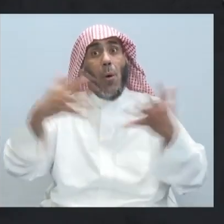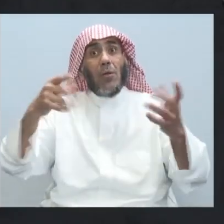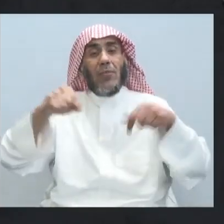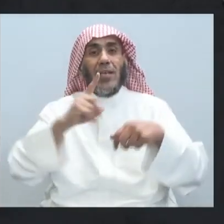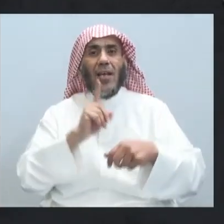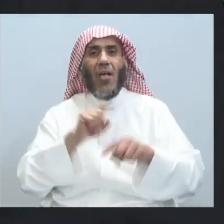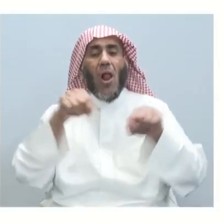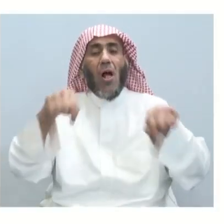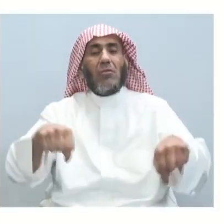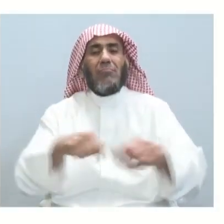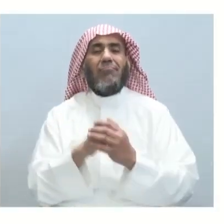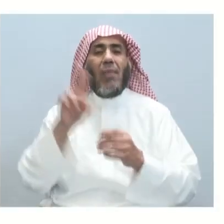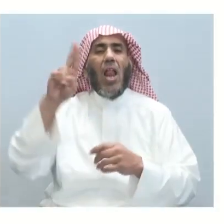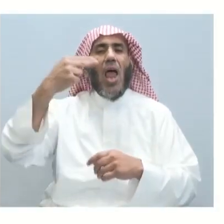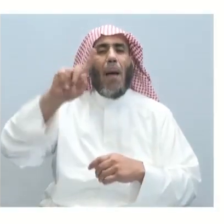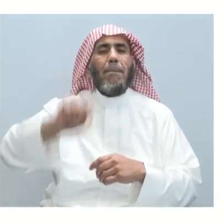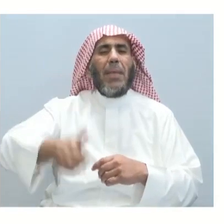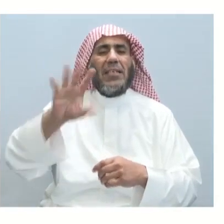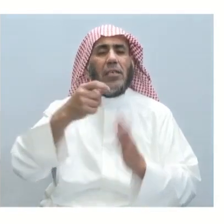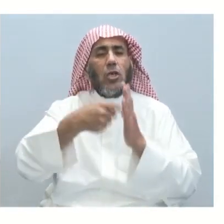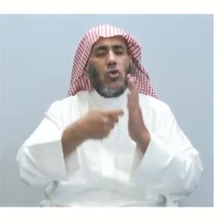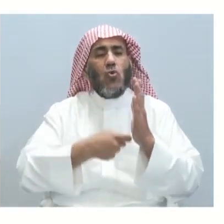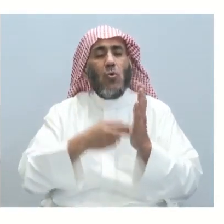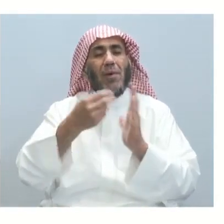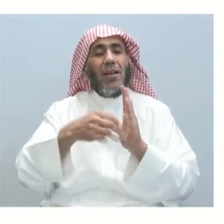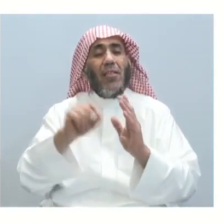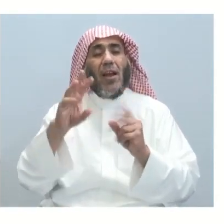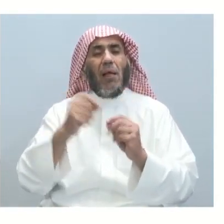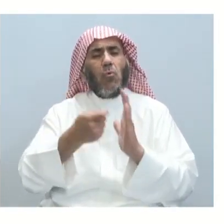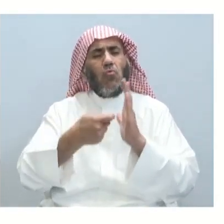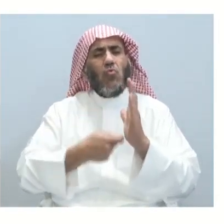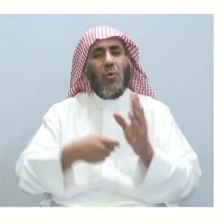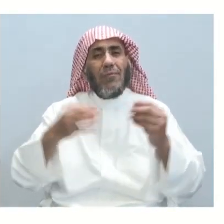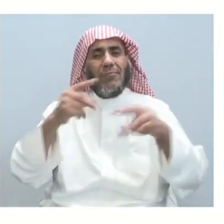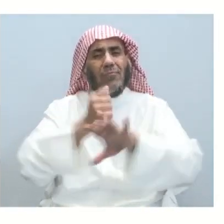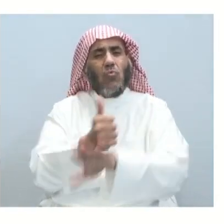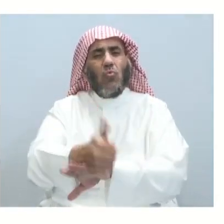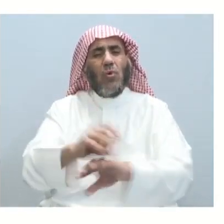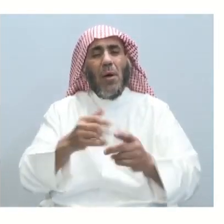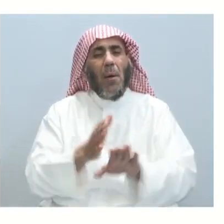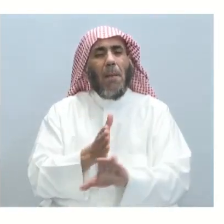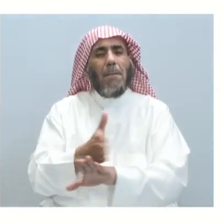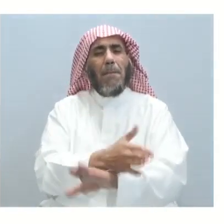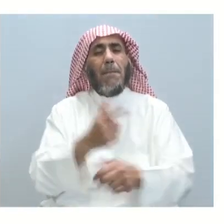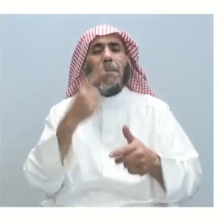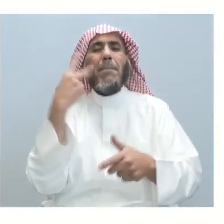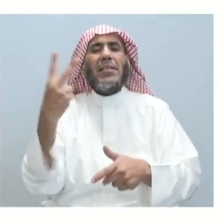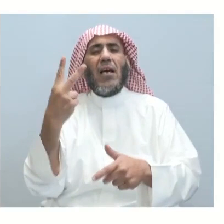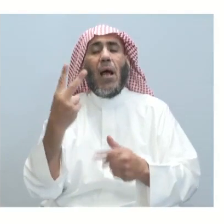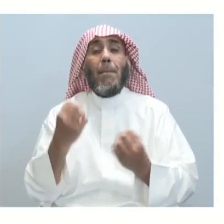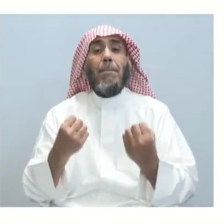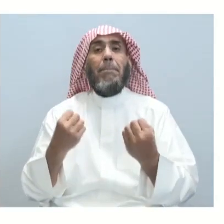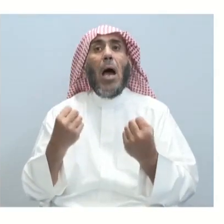ابرز ملامح العصر اسلوب النثر العباسي اثنان اسلوب النثر العباسي للنثر العباسي مساران بارزان